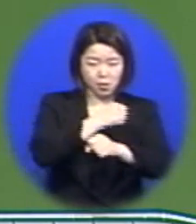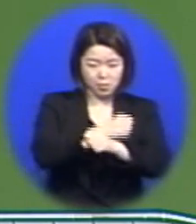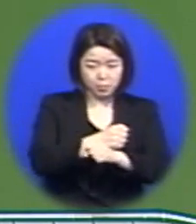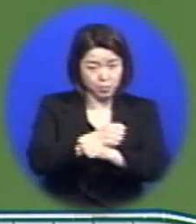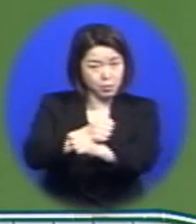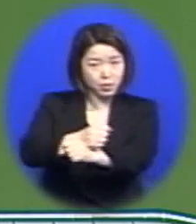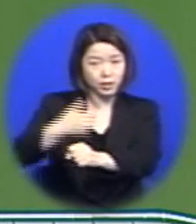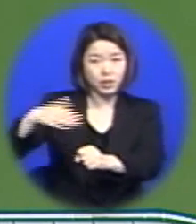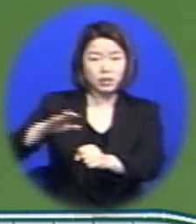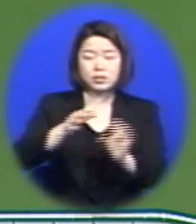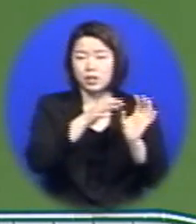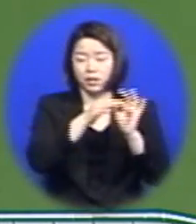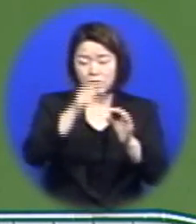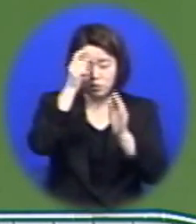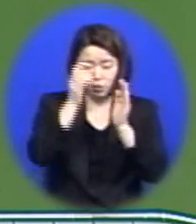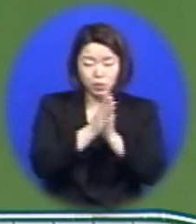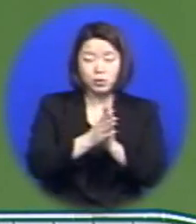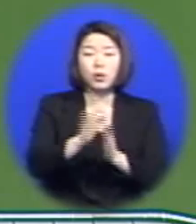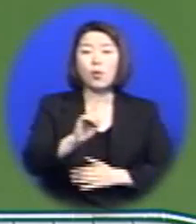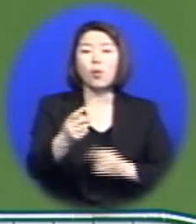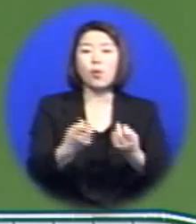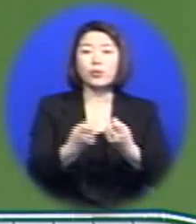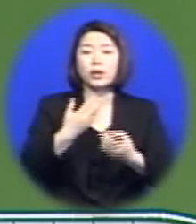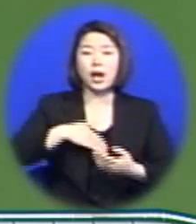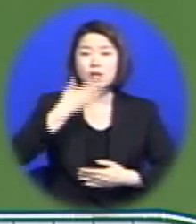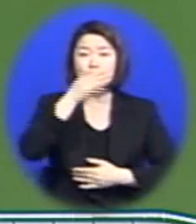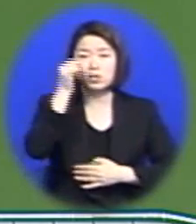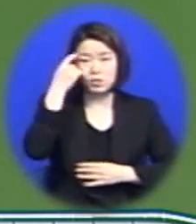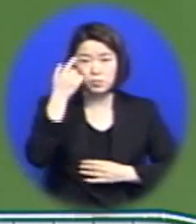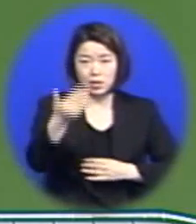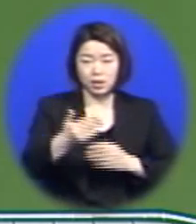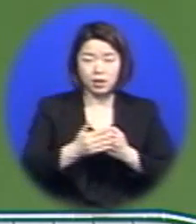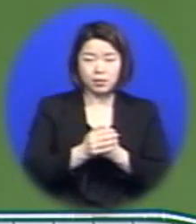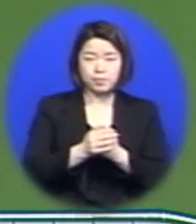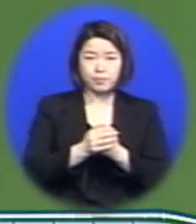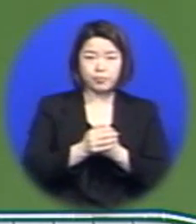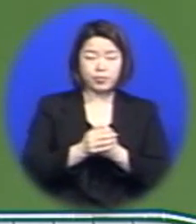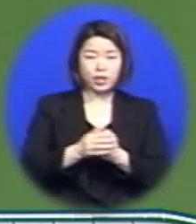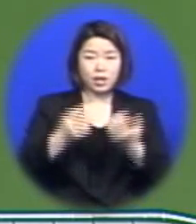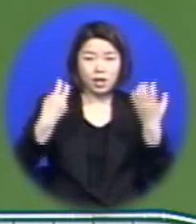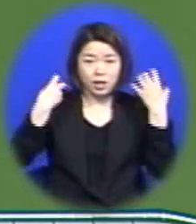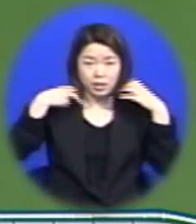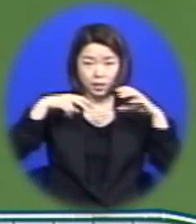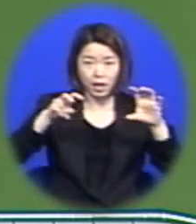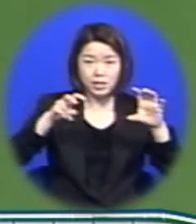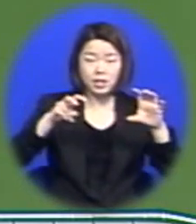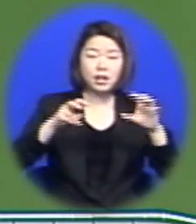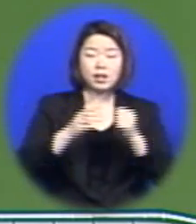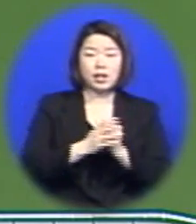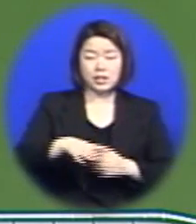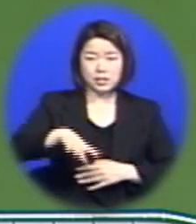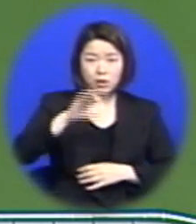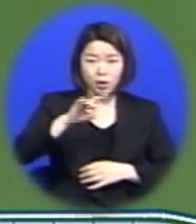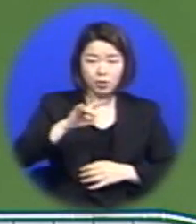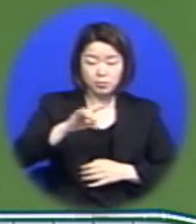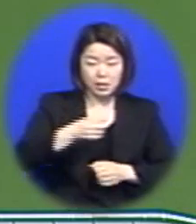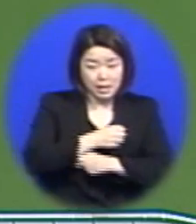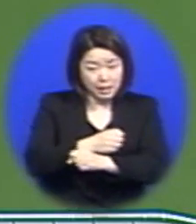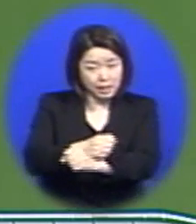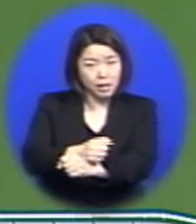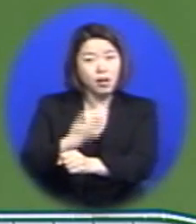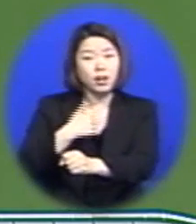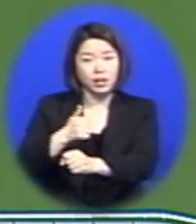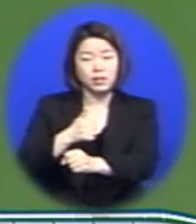했었다는 것을 어떻게 알 수 있는가 다니엘 처음에 끌려갔던 프로입니다